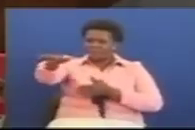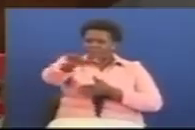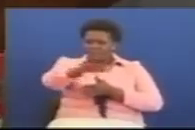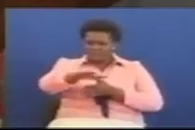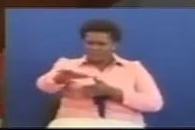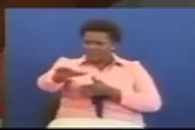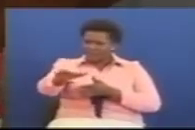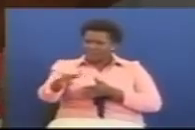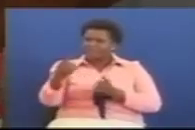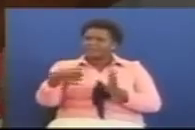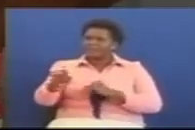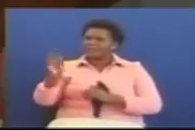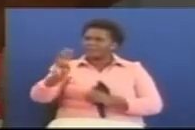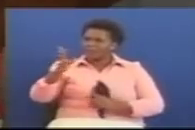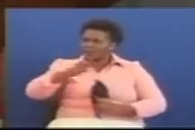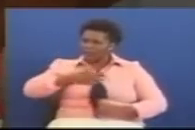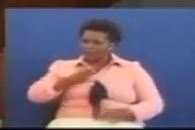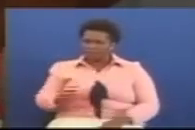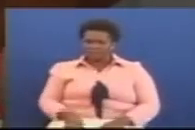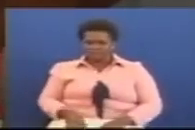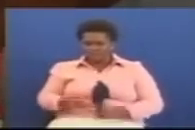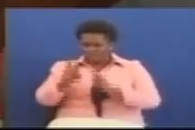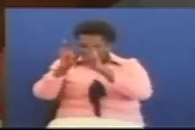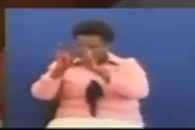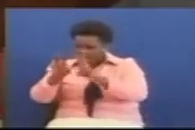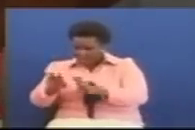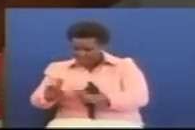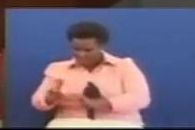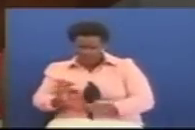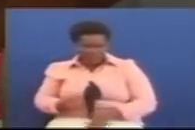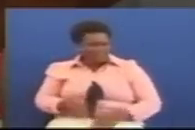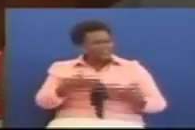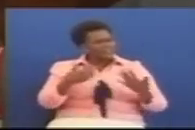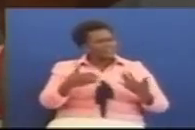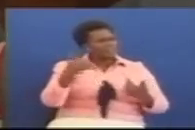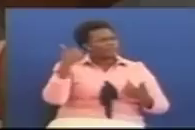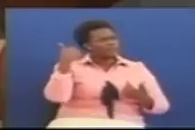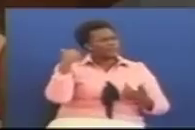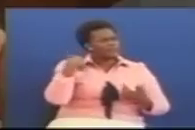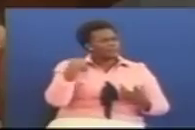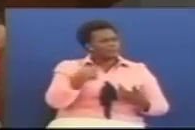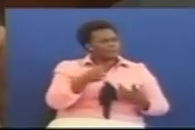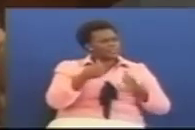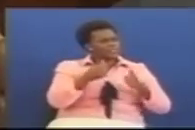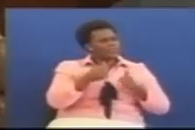kukikagua. Sasa unaponiambia hapa kwamba inategemea na upatikanaji wa fedha,